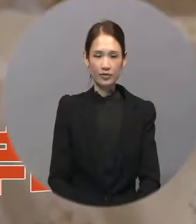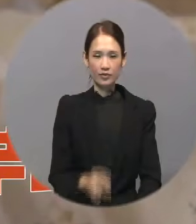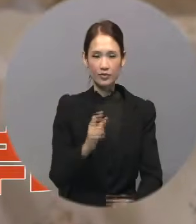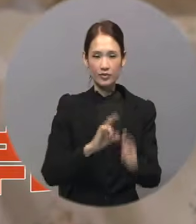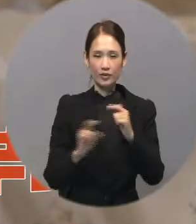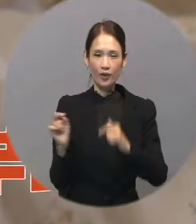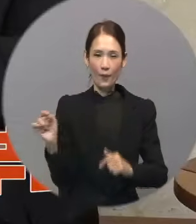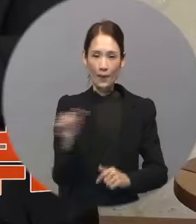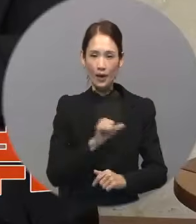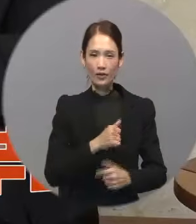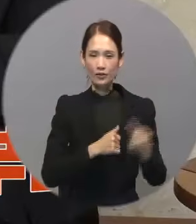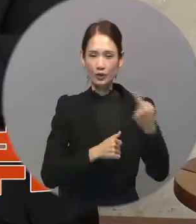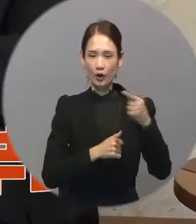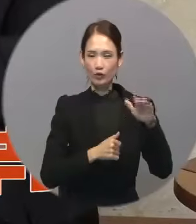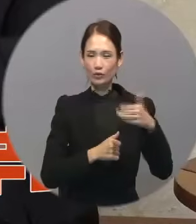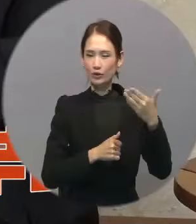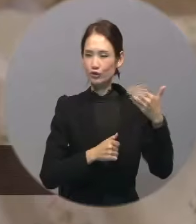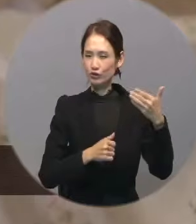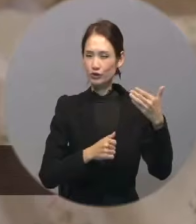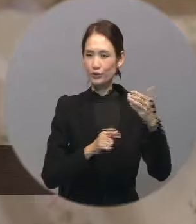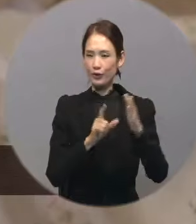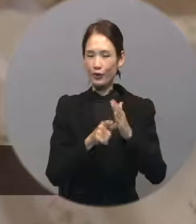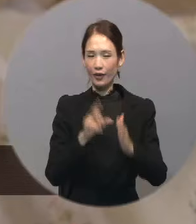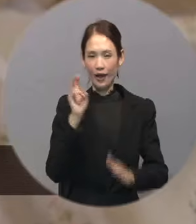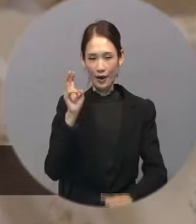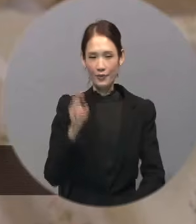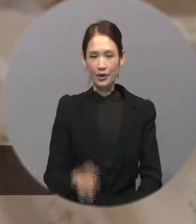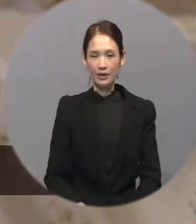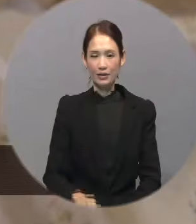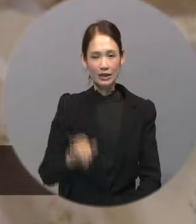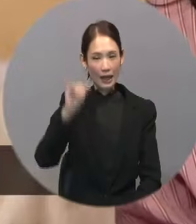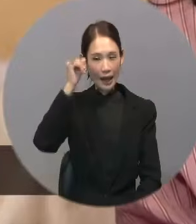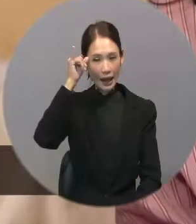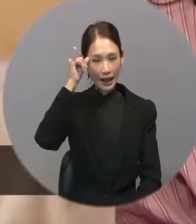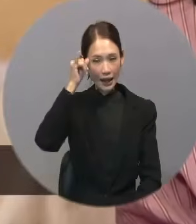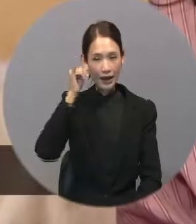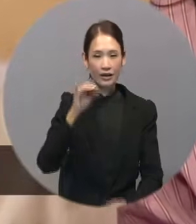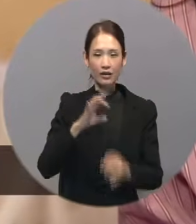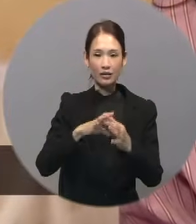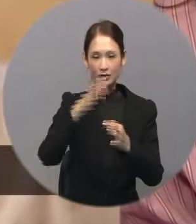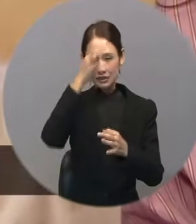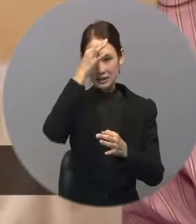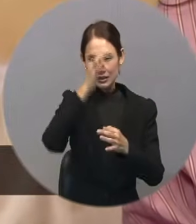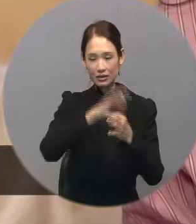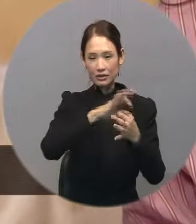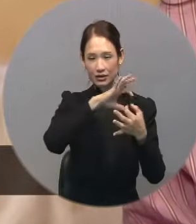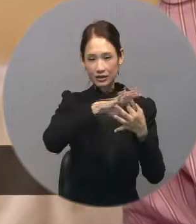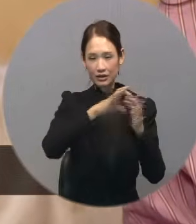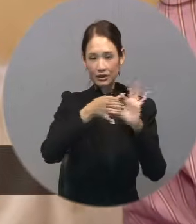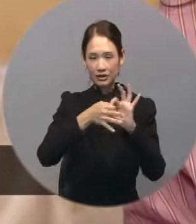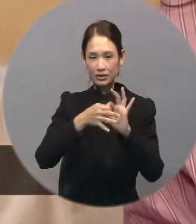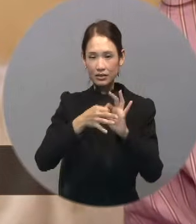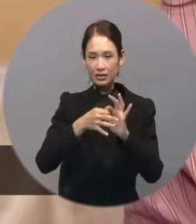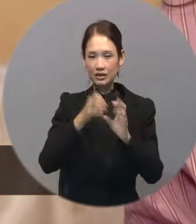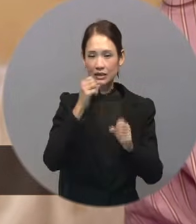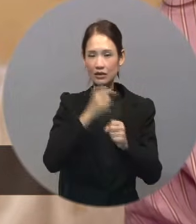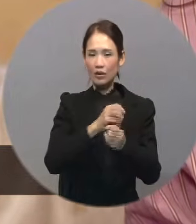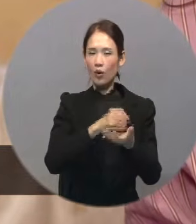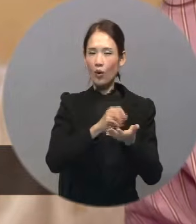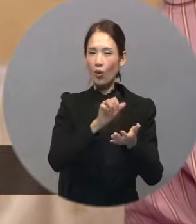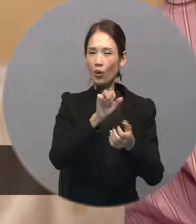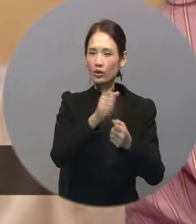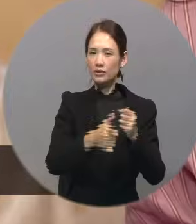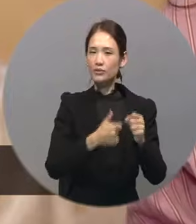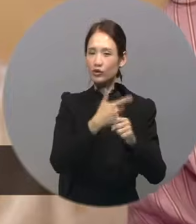빨리 90년대부터 했지 않았을까. 사실 인공지능이라는 기술, 알고리즘과 개념 기술은 나온 지가 이제 이미 한 5,